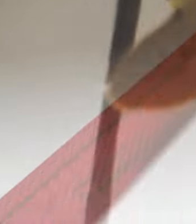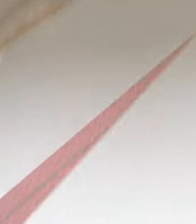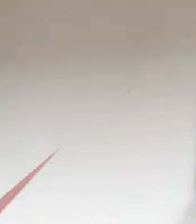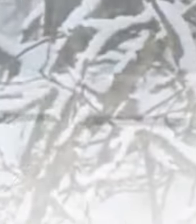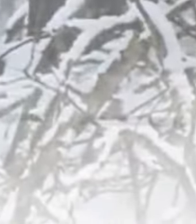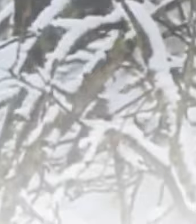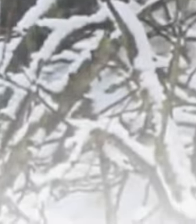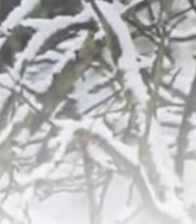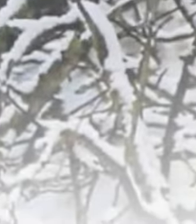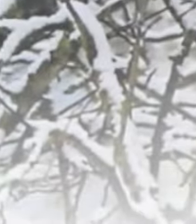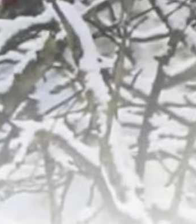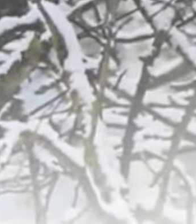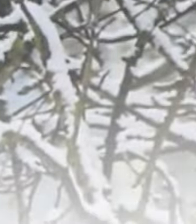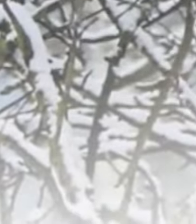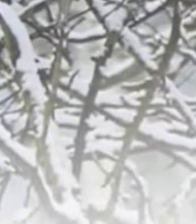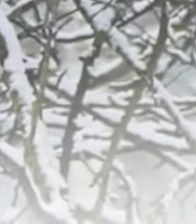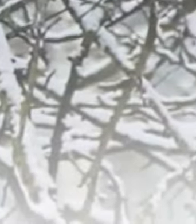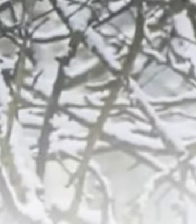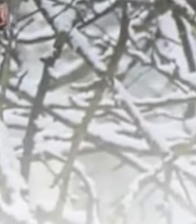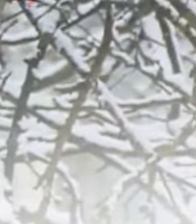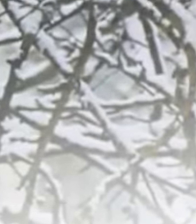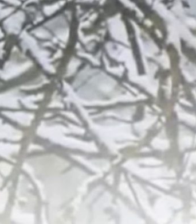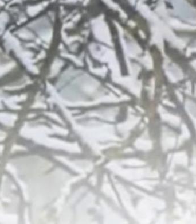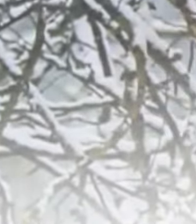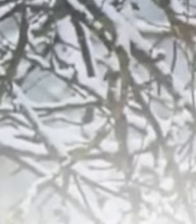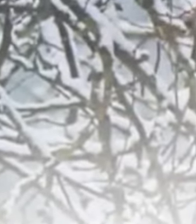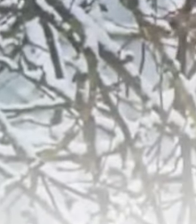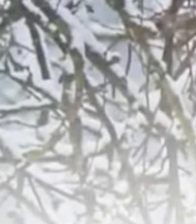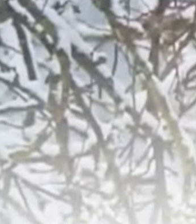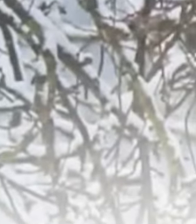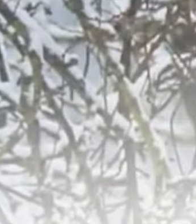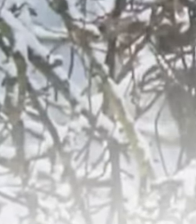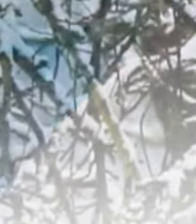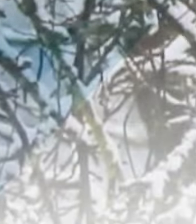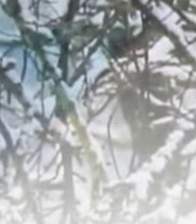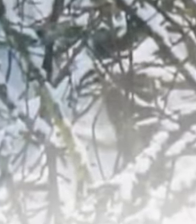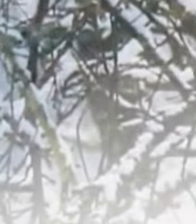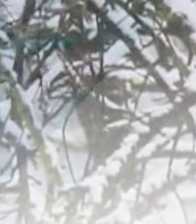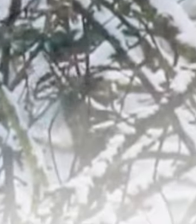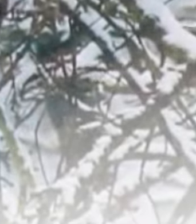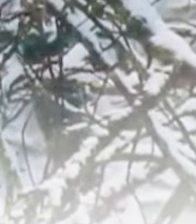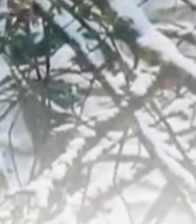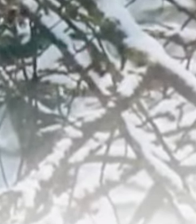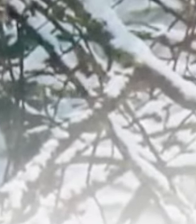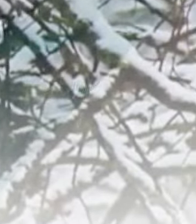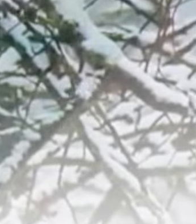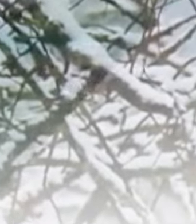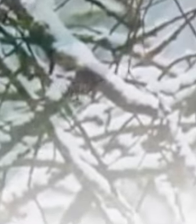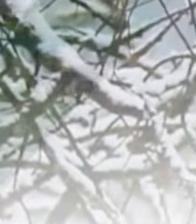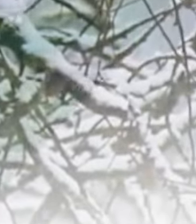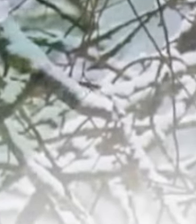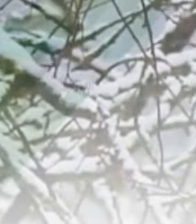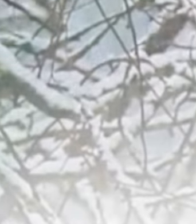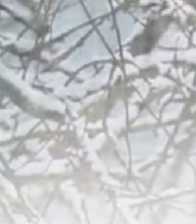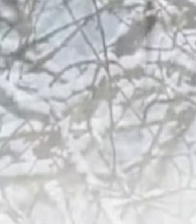звязная са святам. Напылька, калі на грамніцы певінь нап'єцца вадзіцы, то на юр'я волна есцца травіцы.